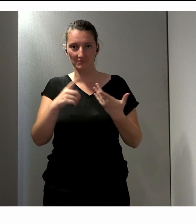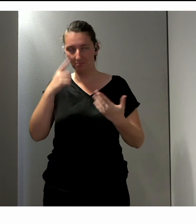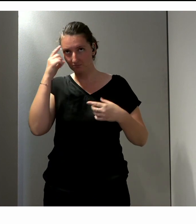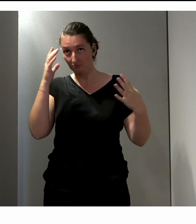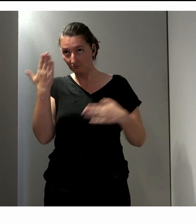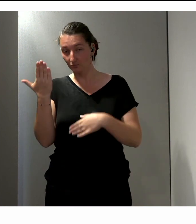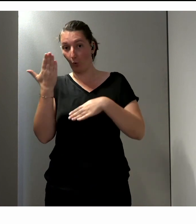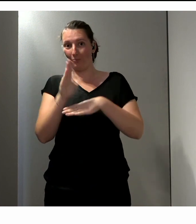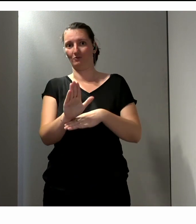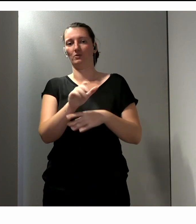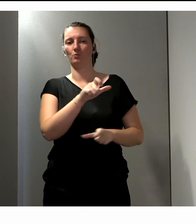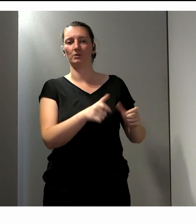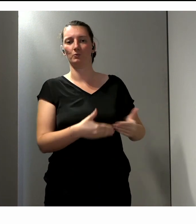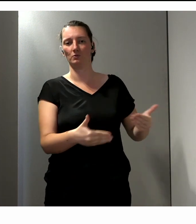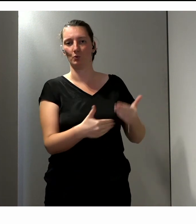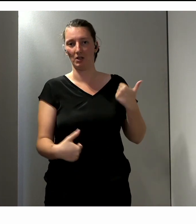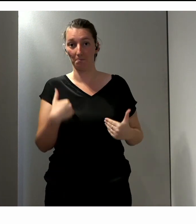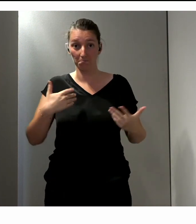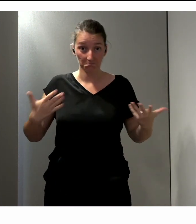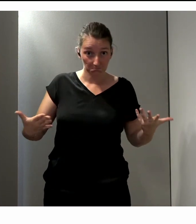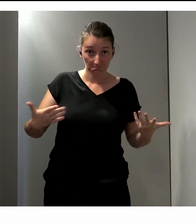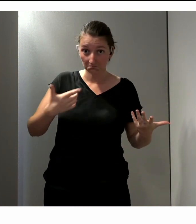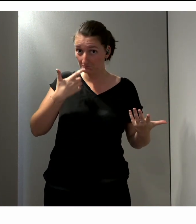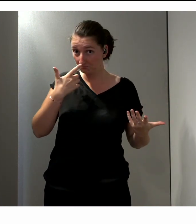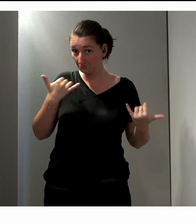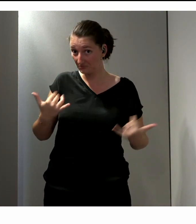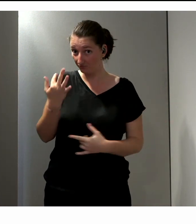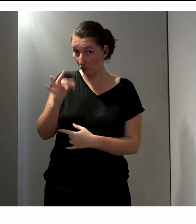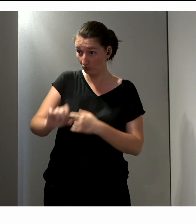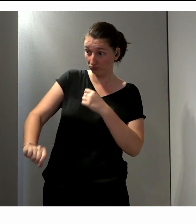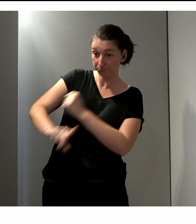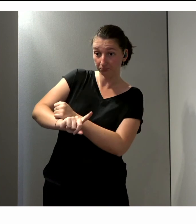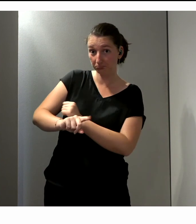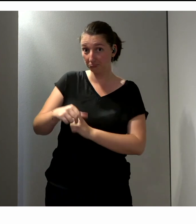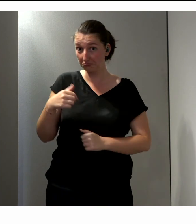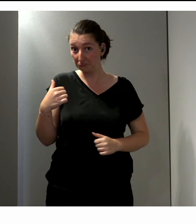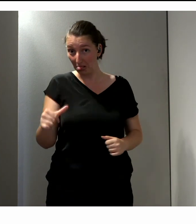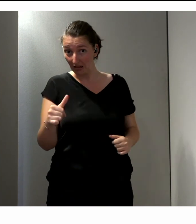représentation des personnes handicapées, pour savoir si nous faisons face à une exception française